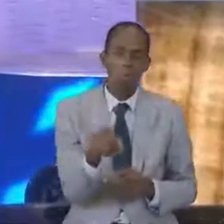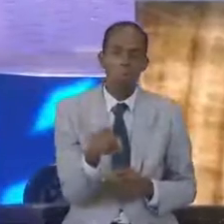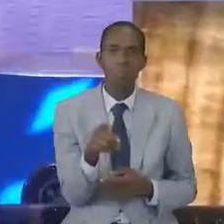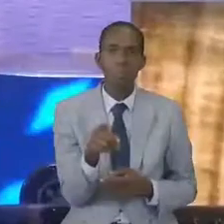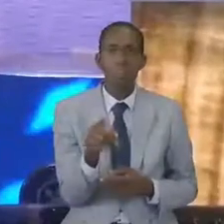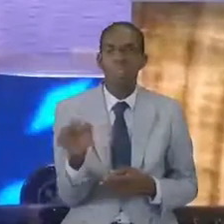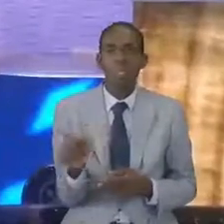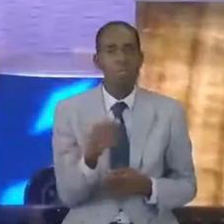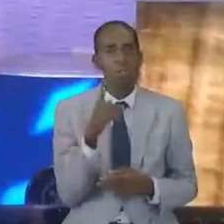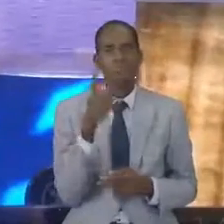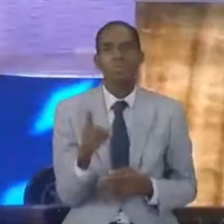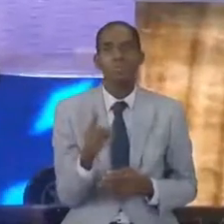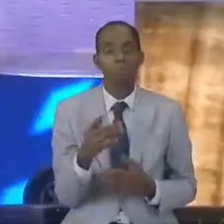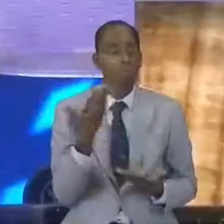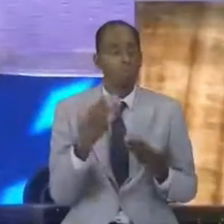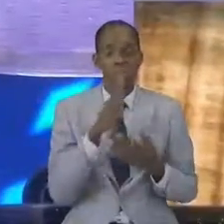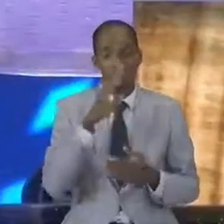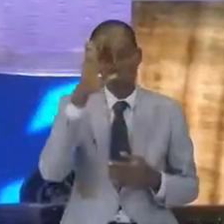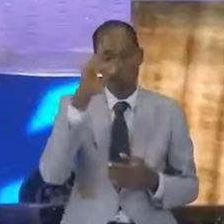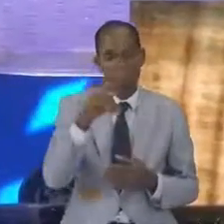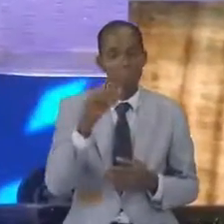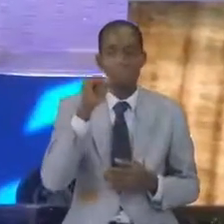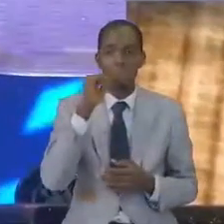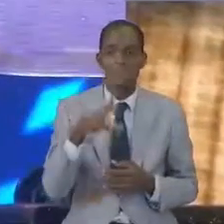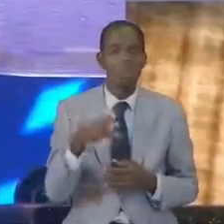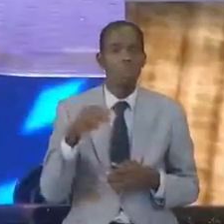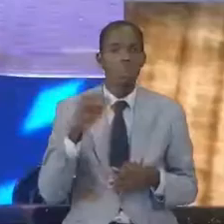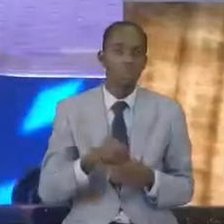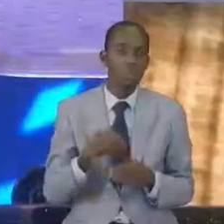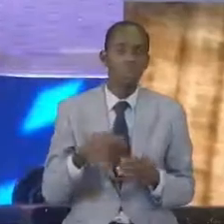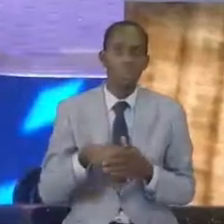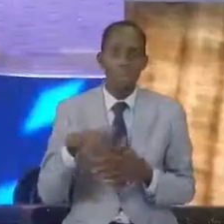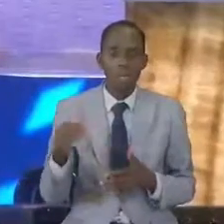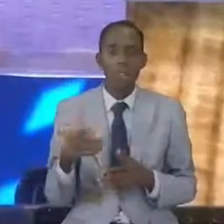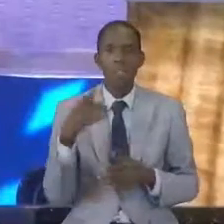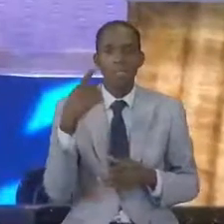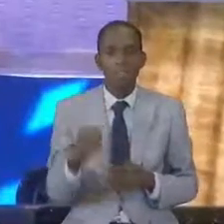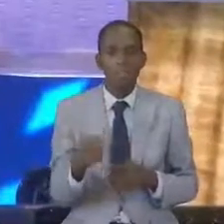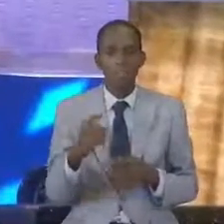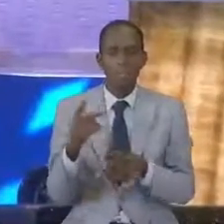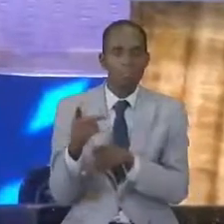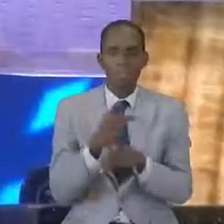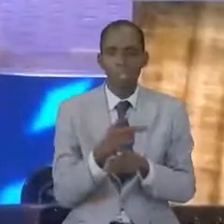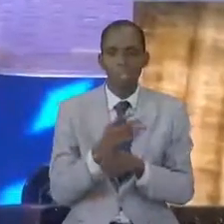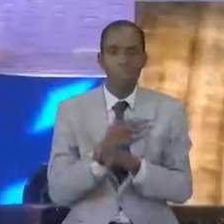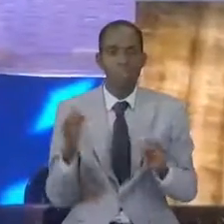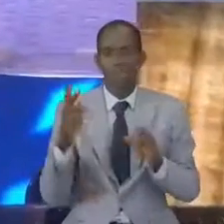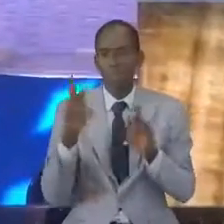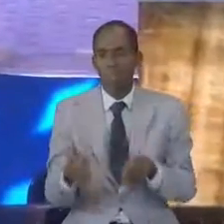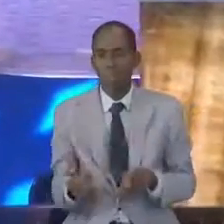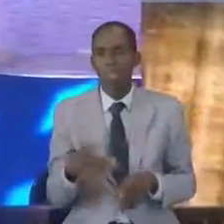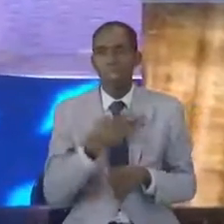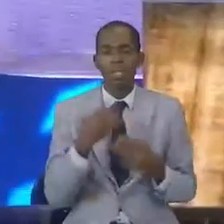cela veut dire une femme qui compte que ce soit lui ou elle celle celui ou celle celui qui est insensé